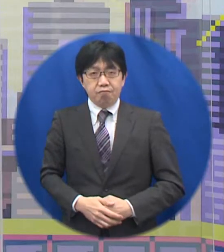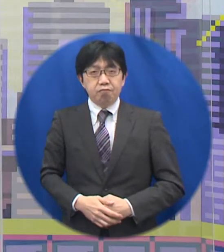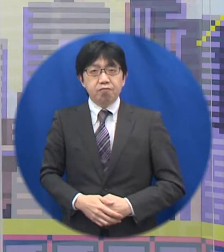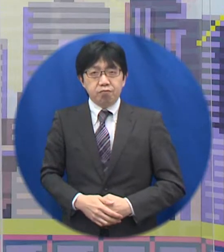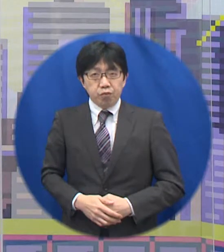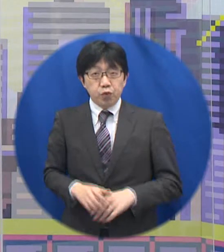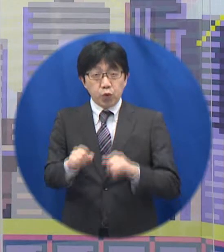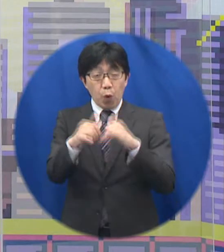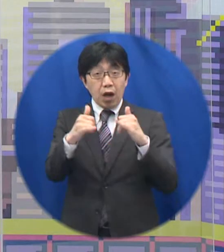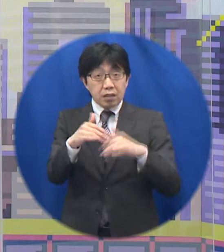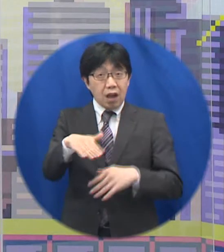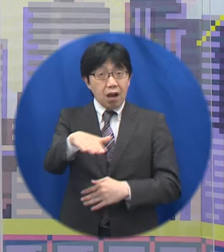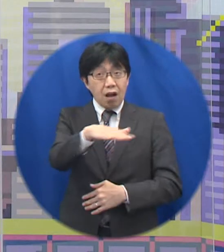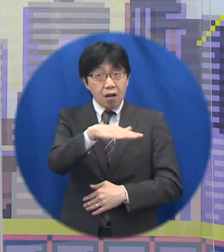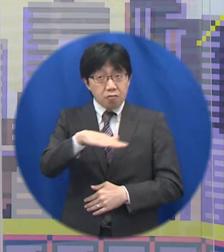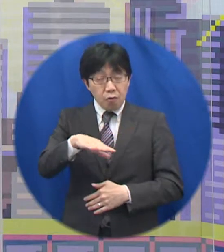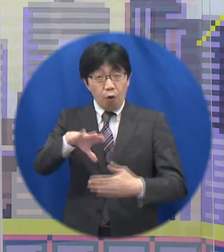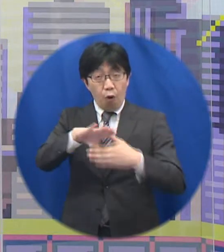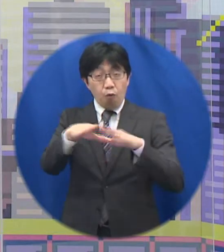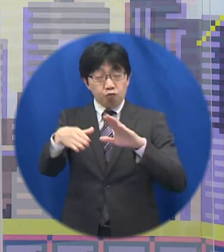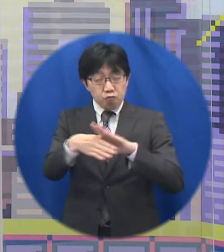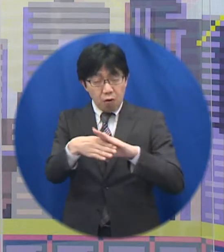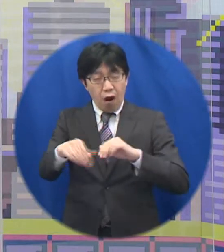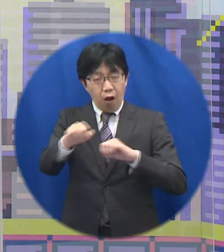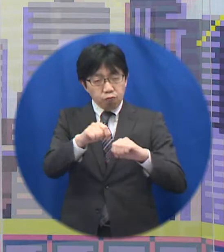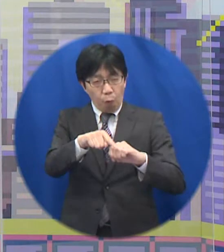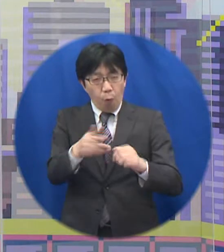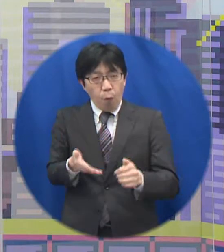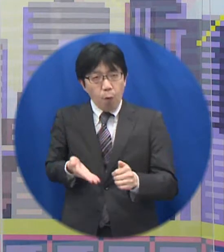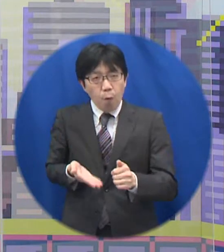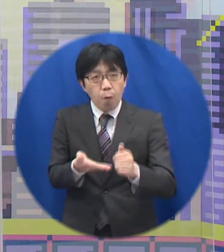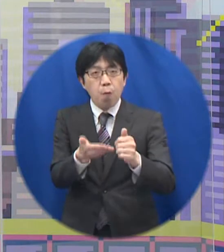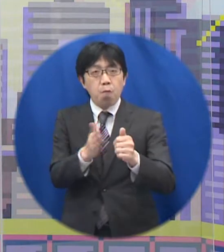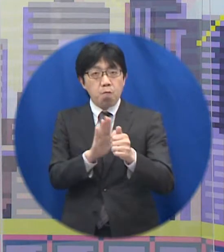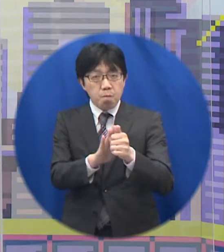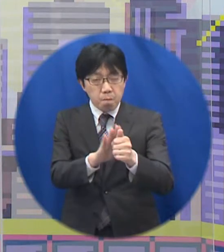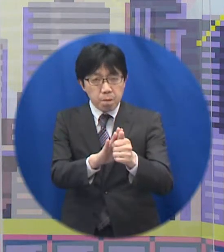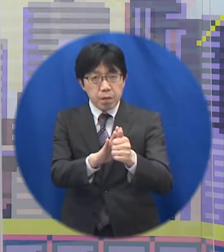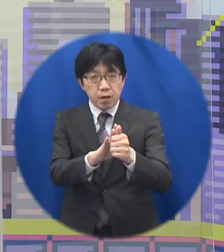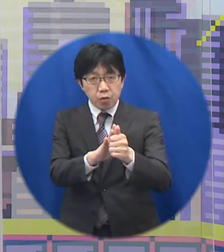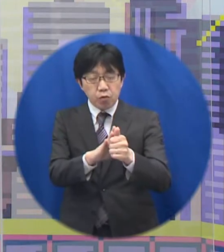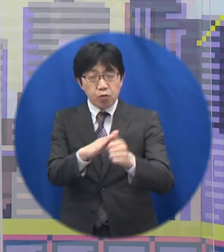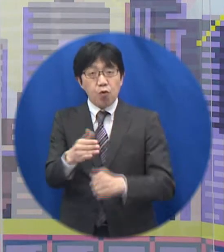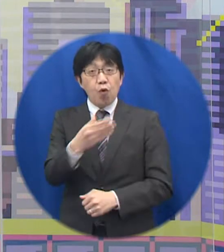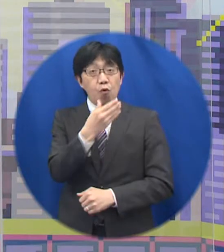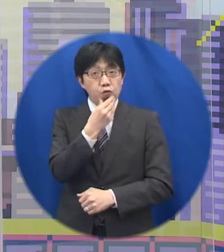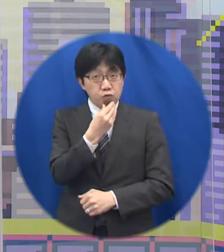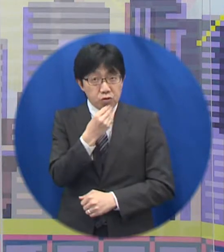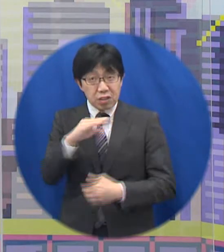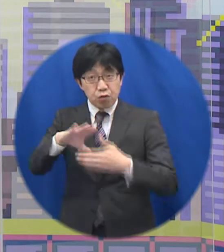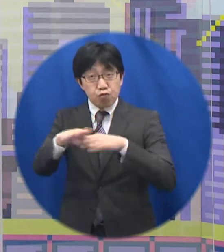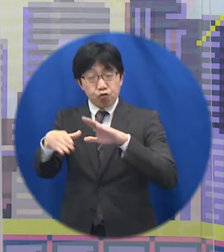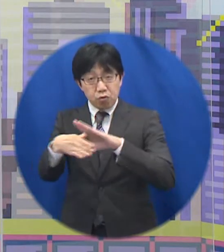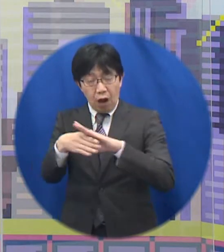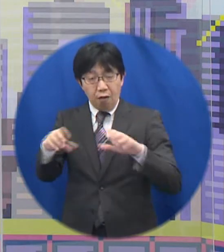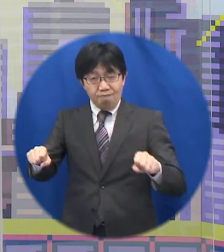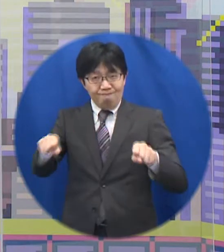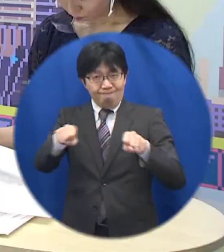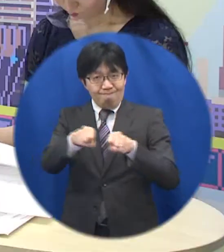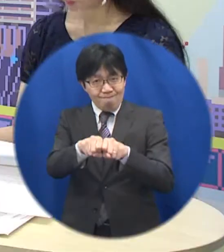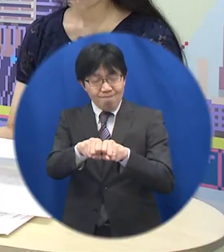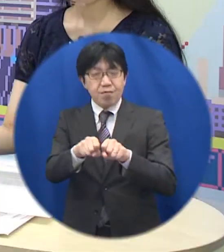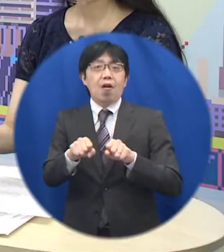のある方の文化活動を奨励するとともに、福祉と文化の融合を図っていきたいと考えています。